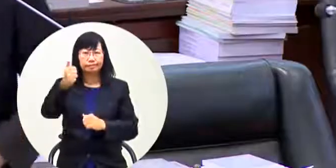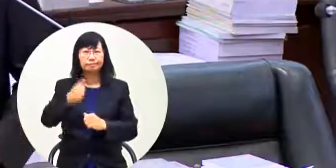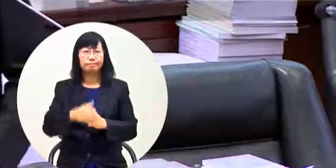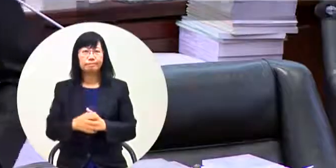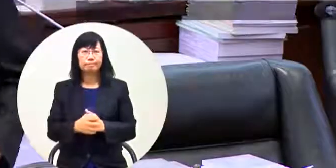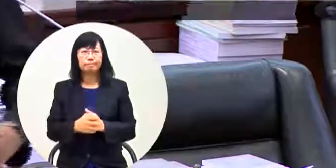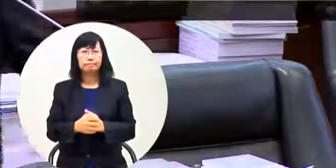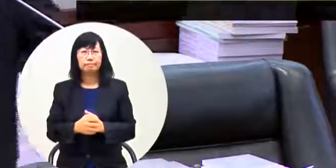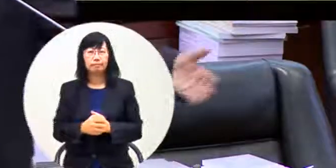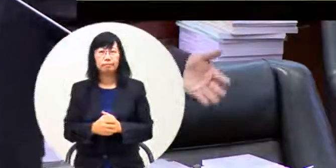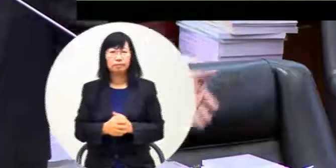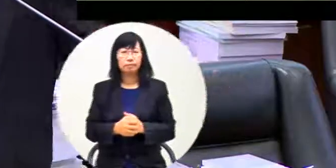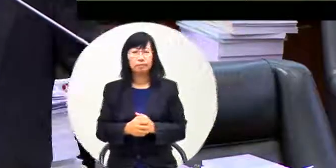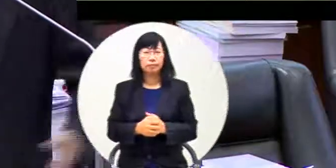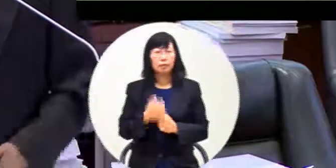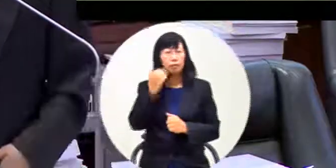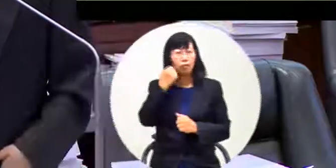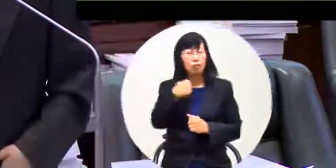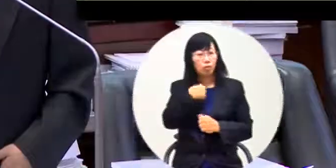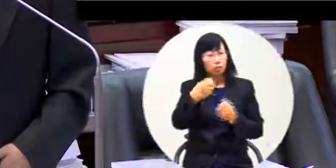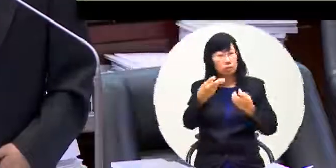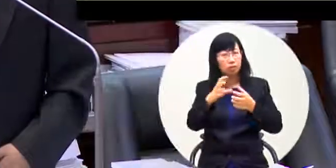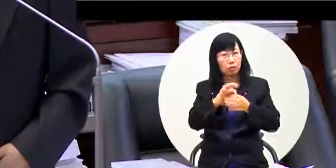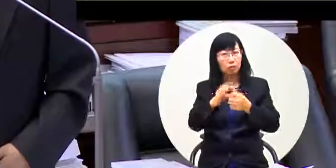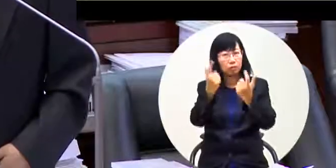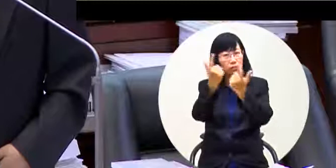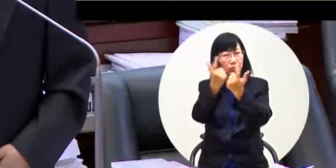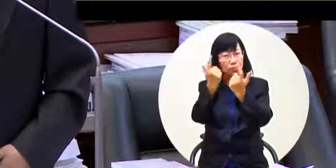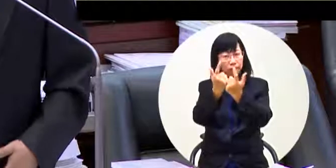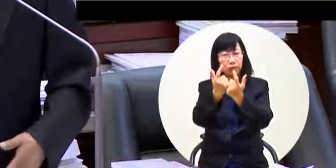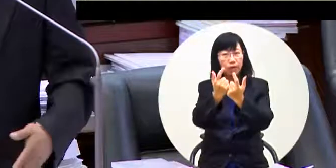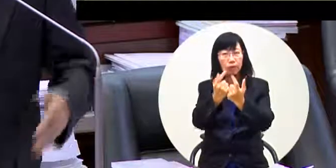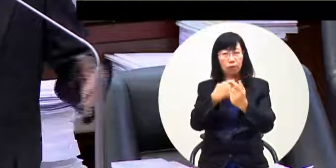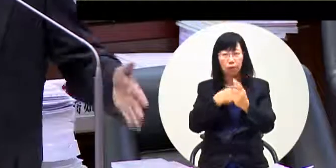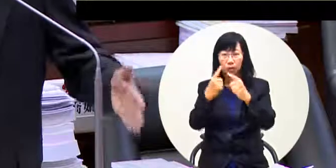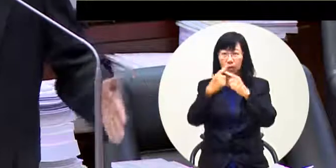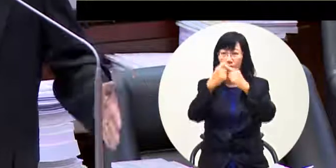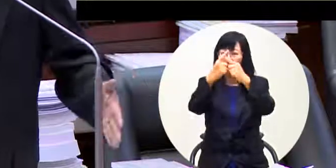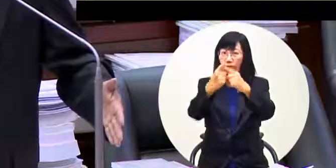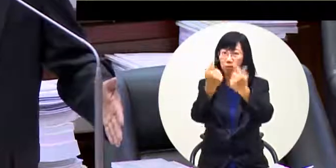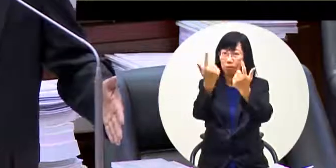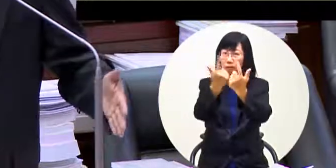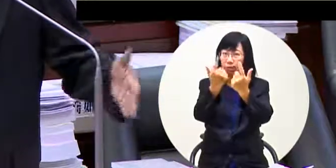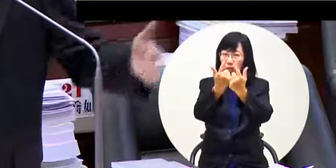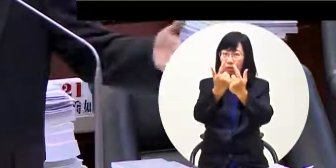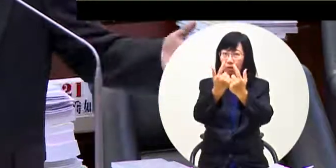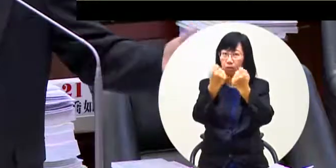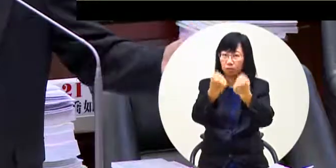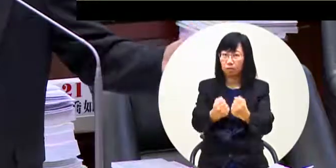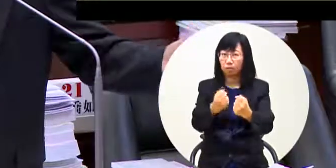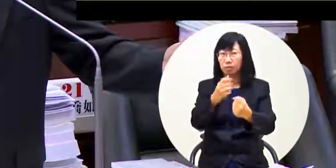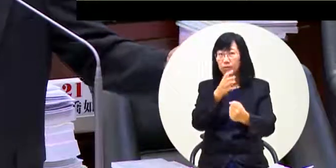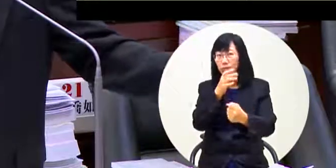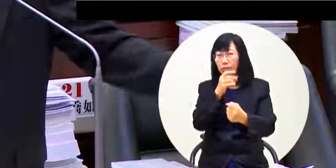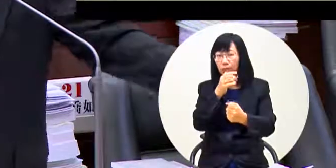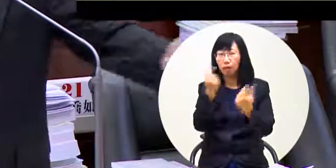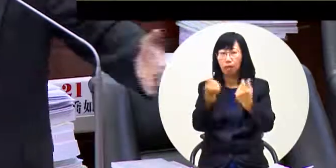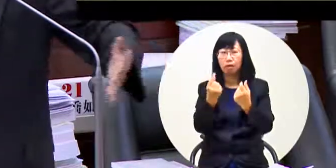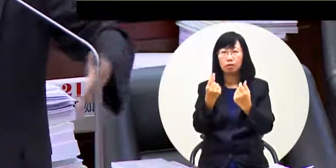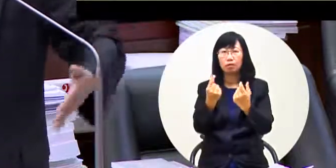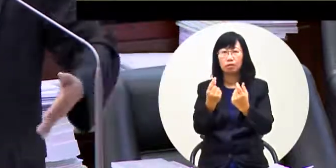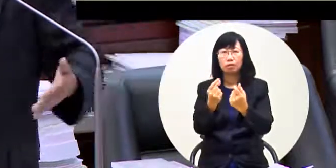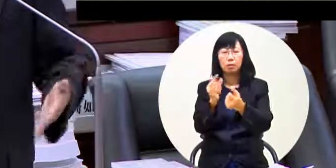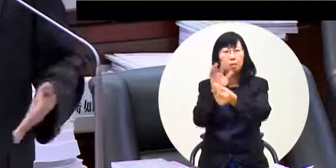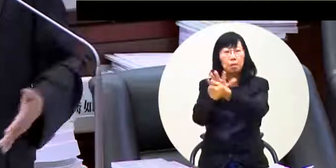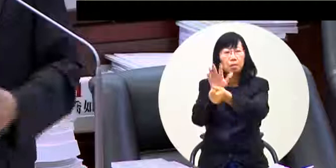在台北市市长，我如果在台北讲这个，我干嘛讲那个是为好雅人，因为政经条件大概这样的一个